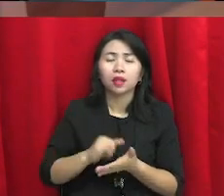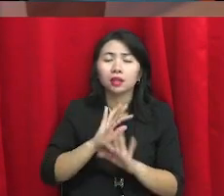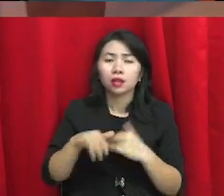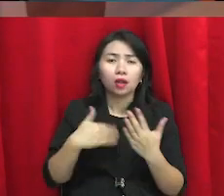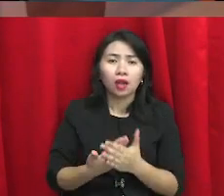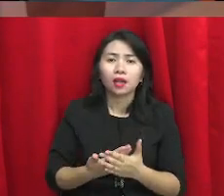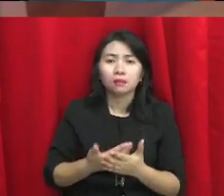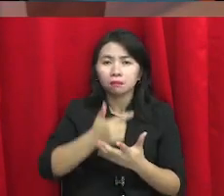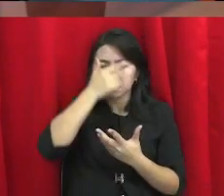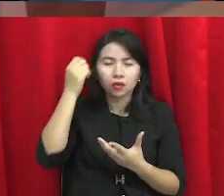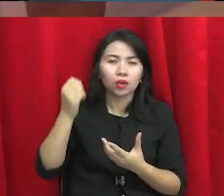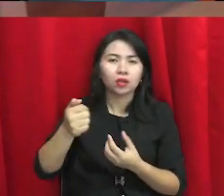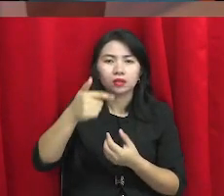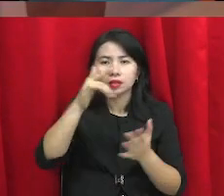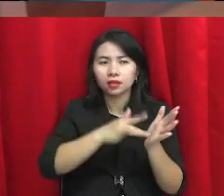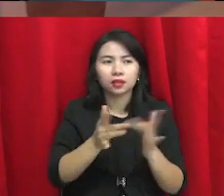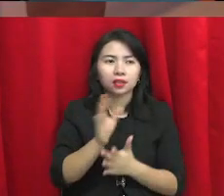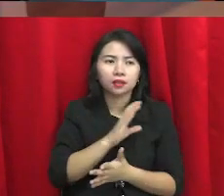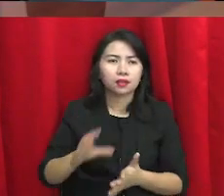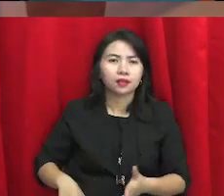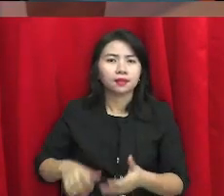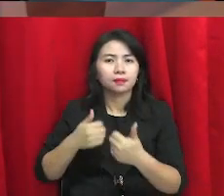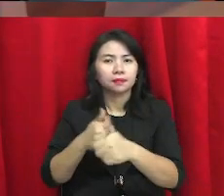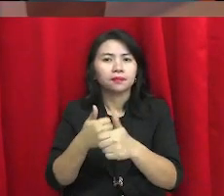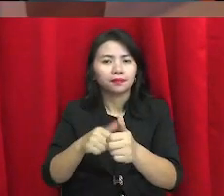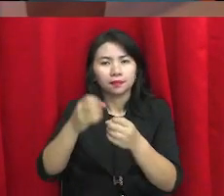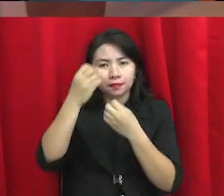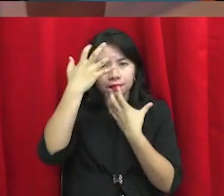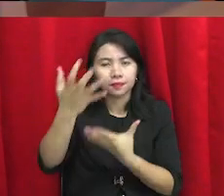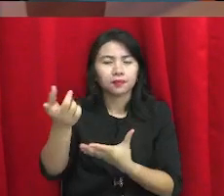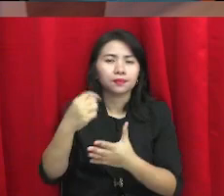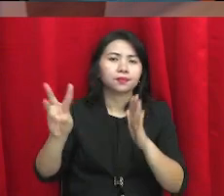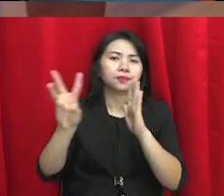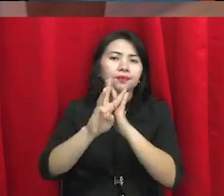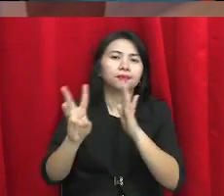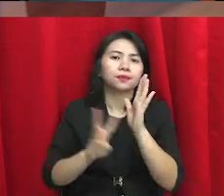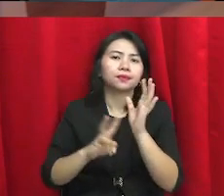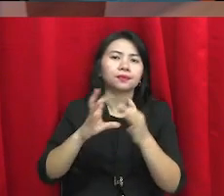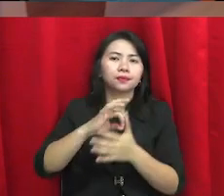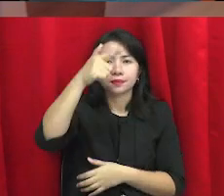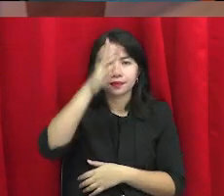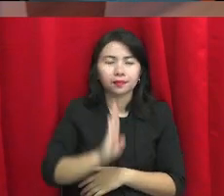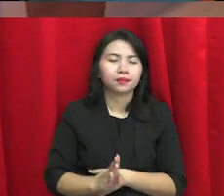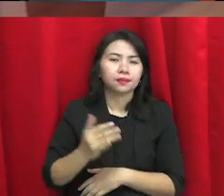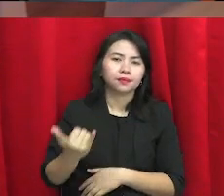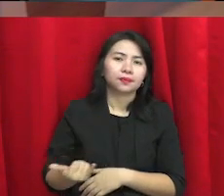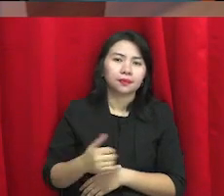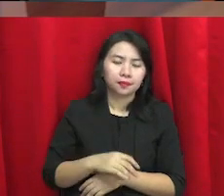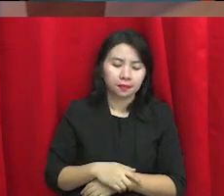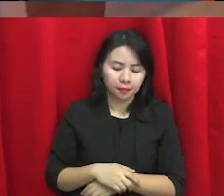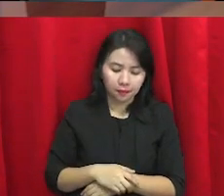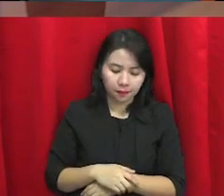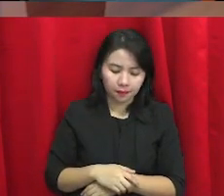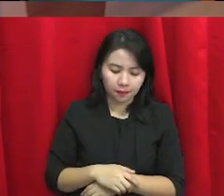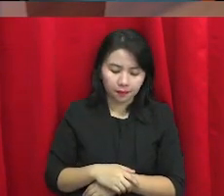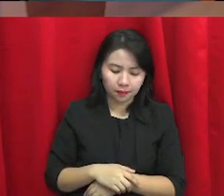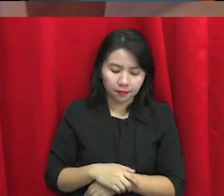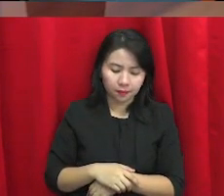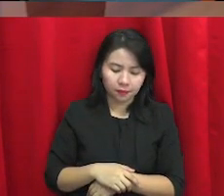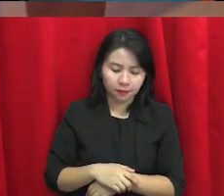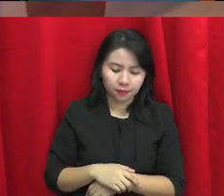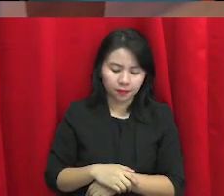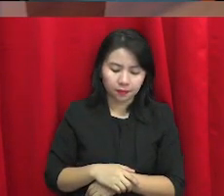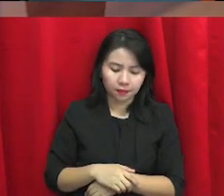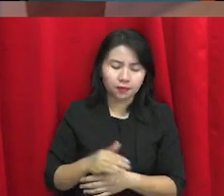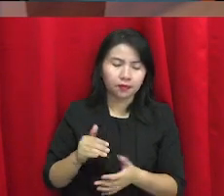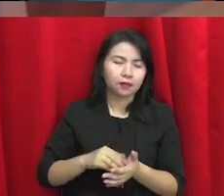ng Panginoon Hesus Kristo sa will ng Ama. Nakita nyo ang extension na sinasabi ko sa inyo? You see? Ngayon, ang sinasabi